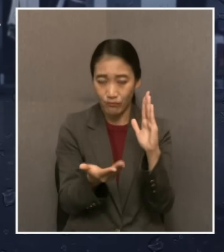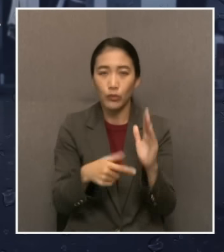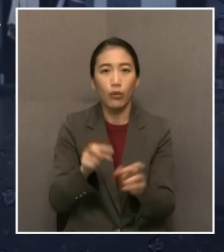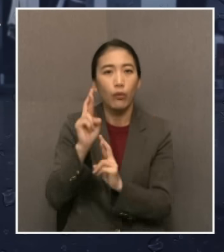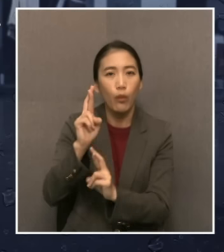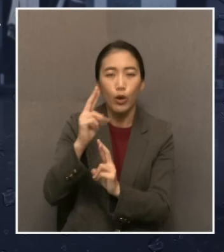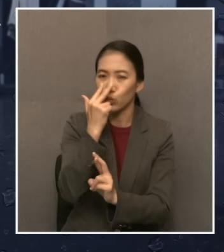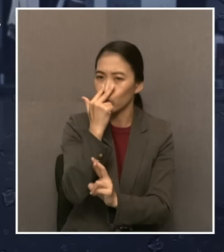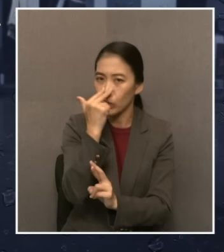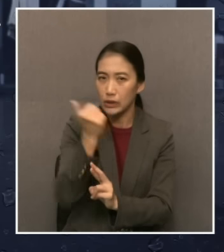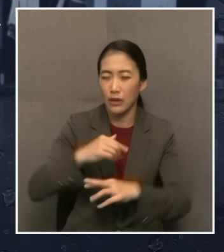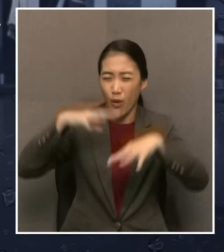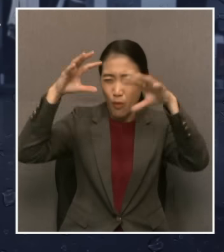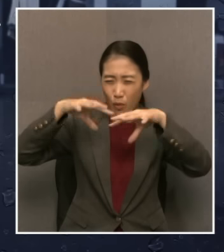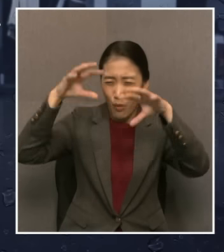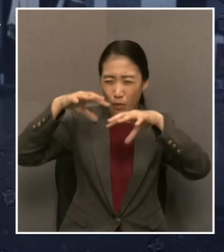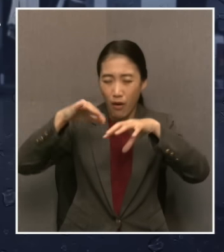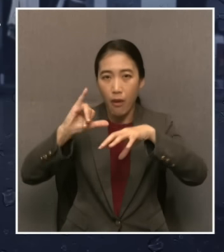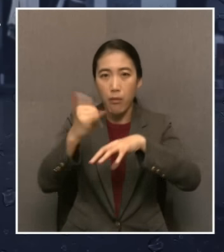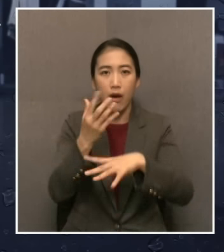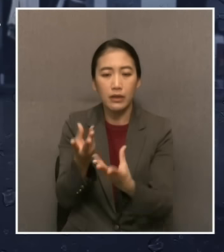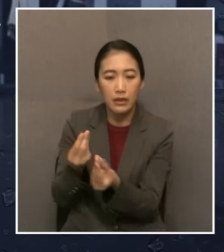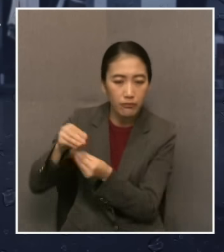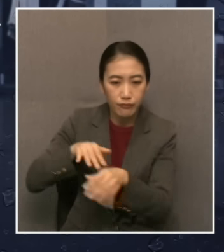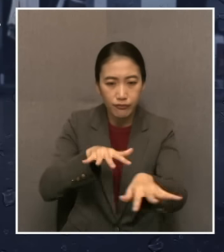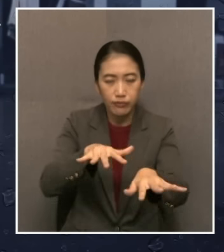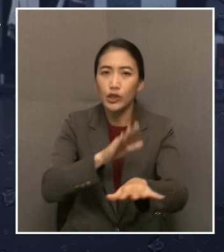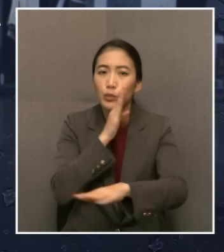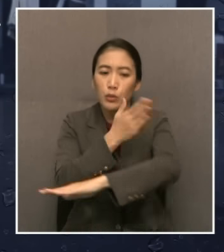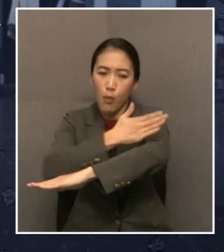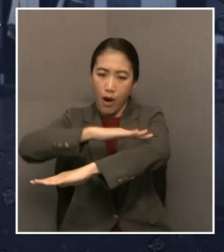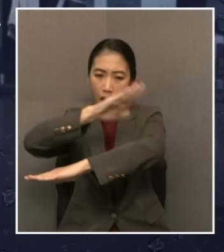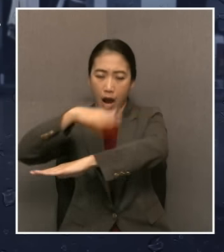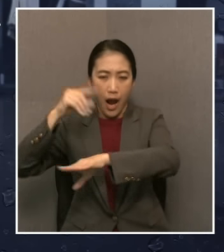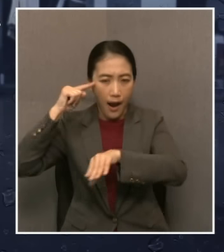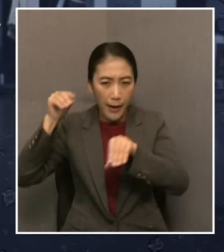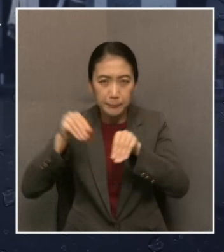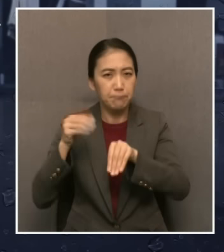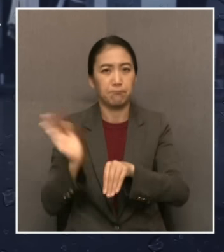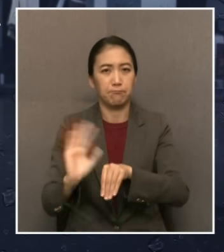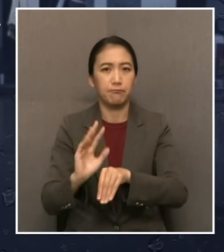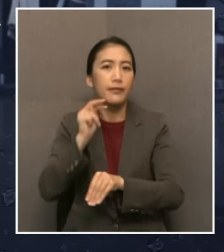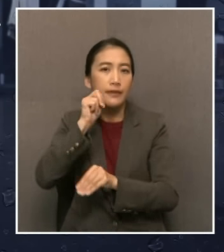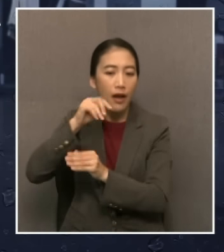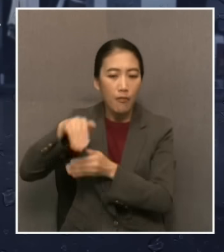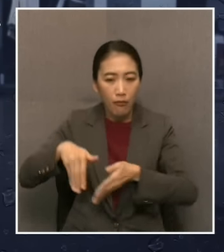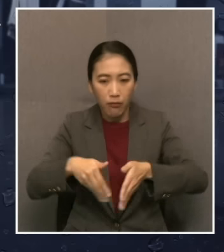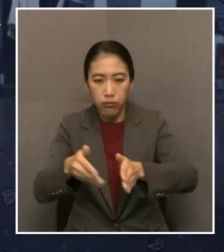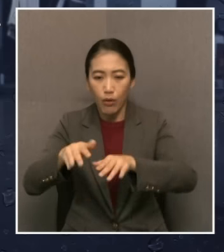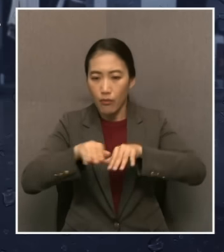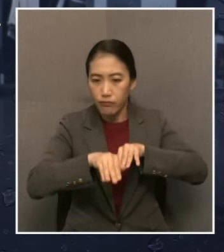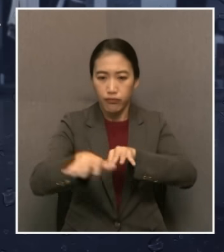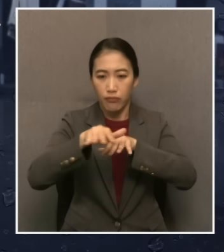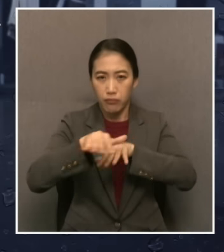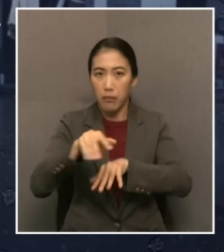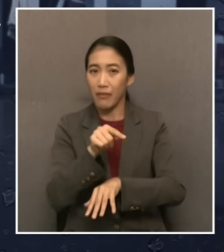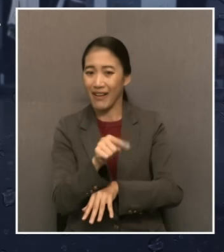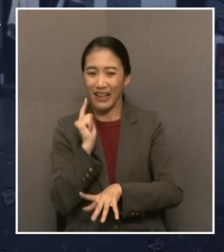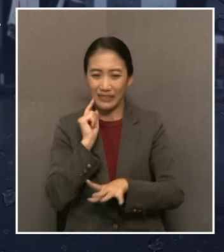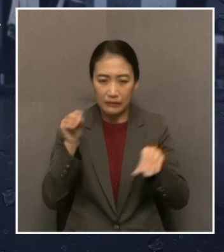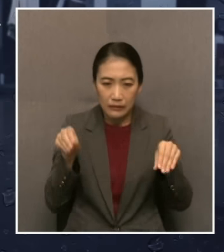เลี่ยงบริเวณพื้นที่เชิงเขาเสี่ยงภายดินถล่มและเส้นทางที่มีกระแสน้ำไหลเชี่ยวหรือว่าไม่อยู่ใกล้ลำ